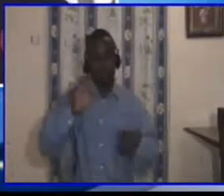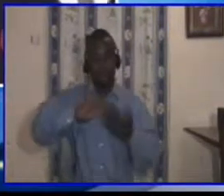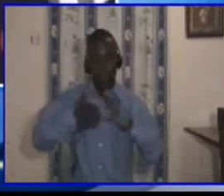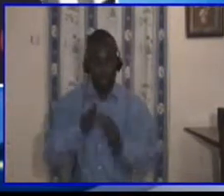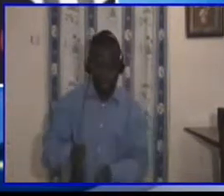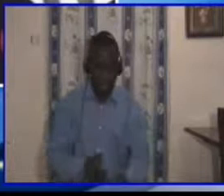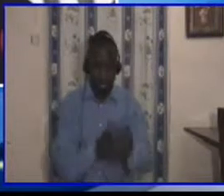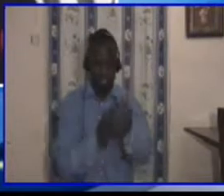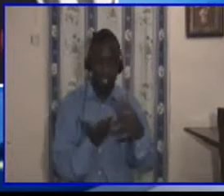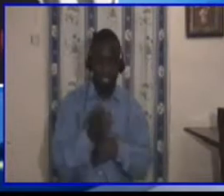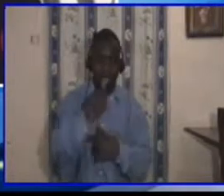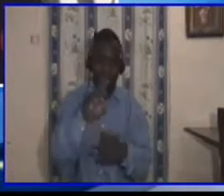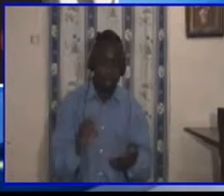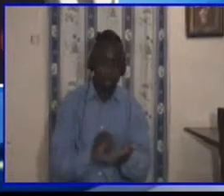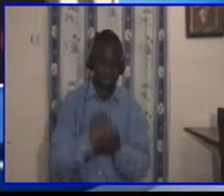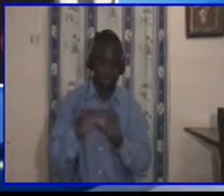dio